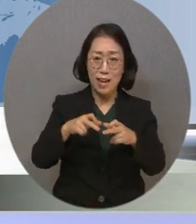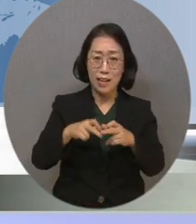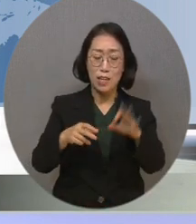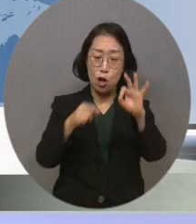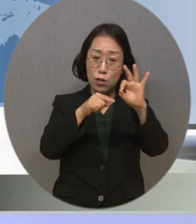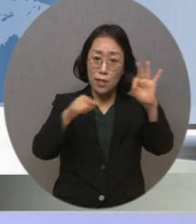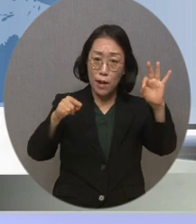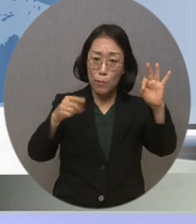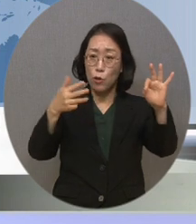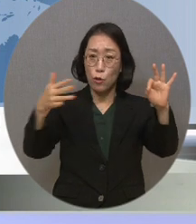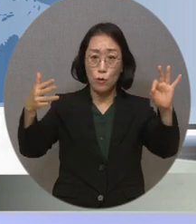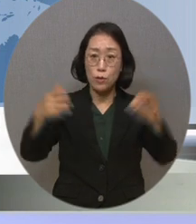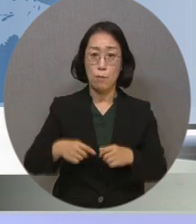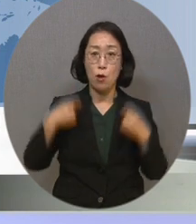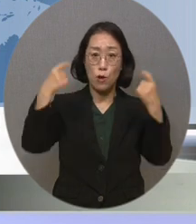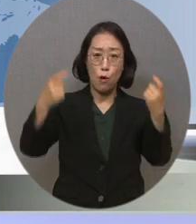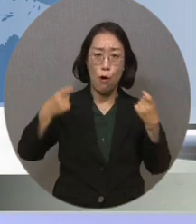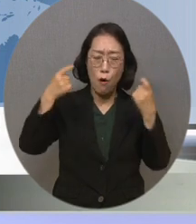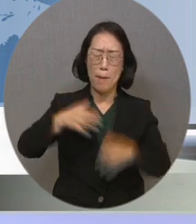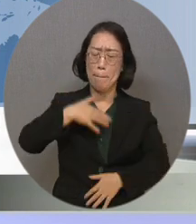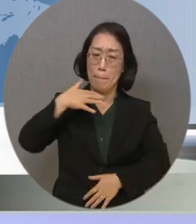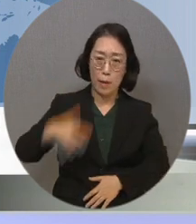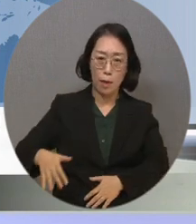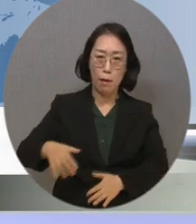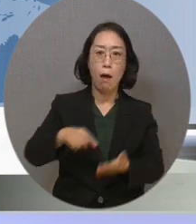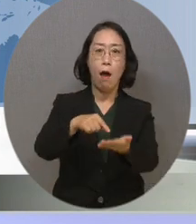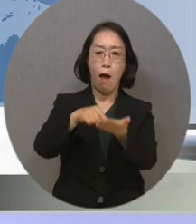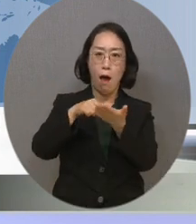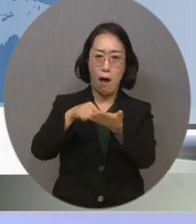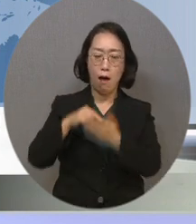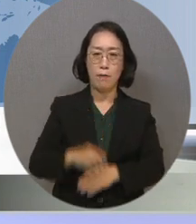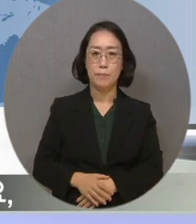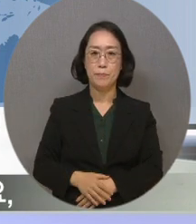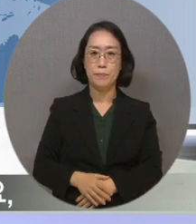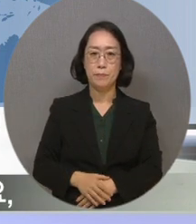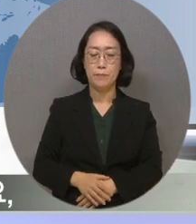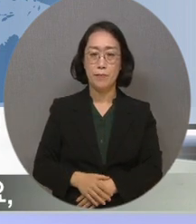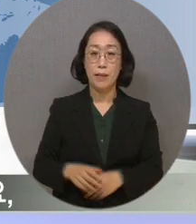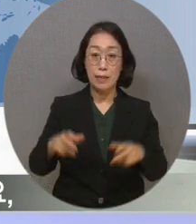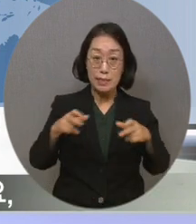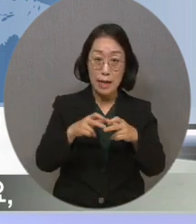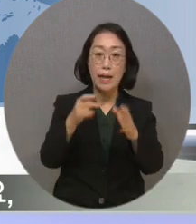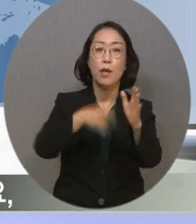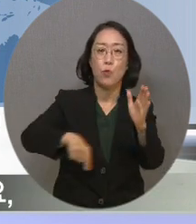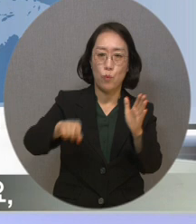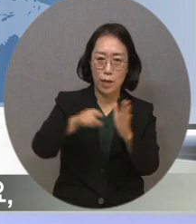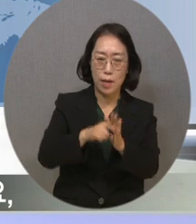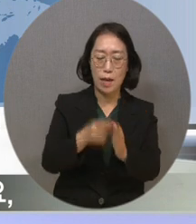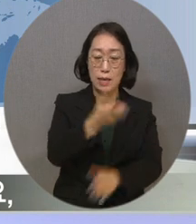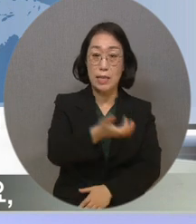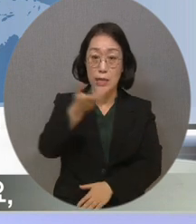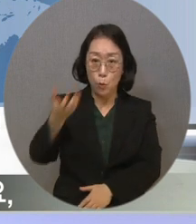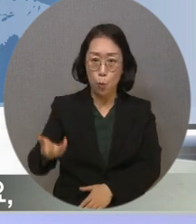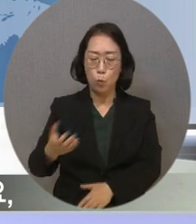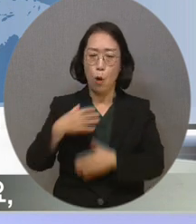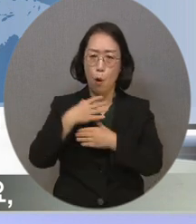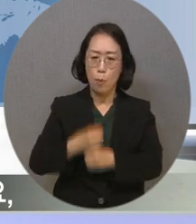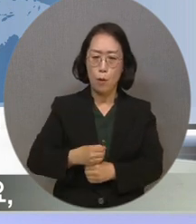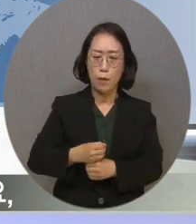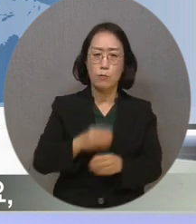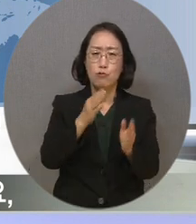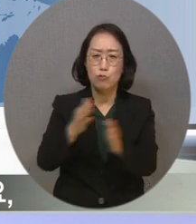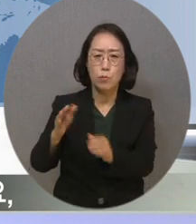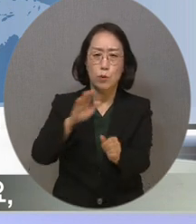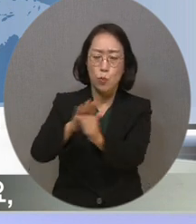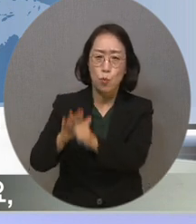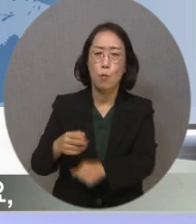10명 중 8명은 여행 경험이 없는 것으로 나타났습니다. 장애인을 위한 이동시설이나 편의시설을 제대로